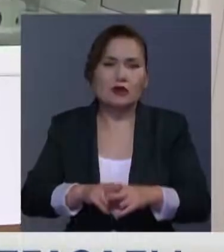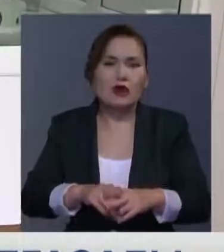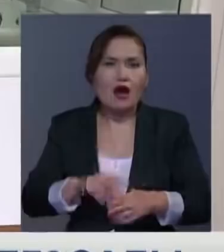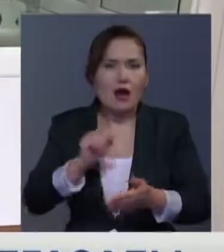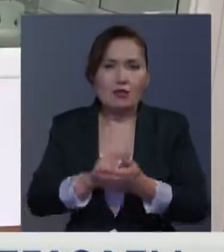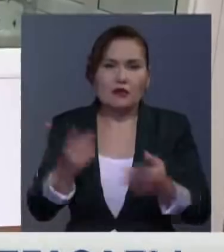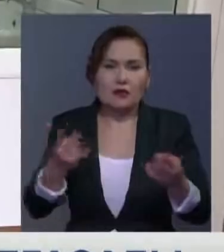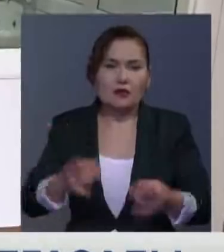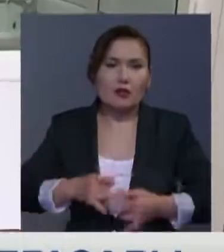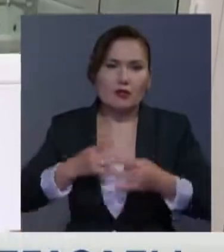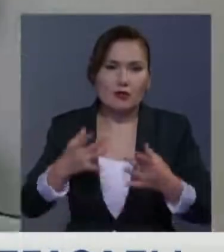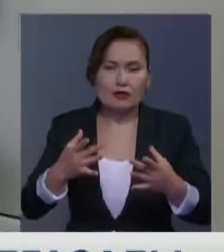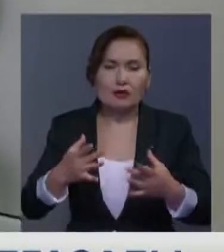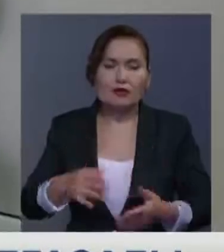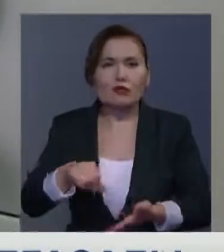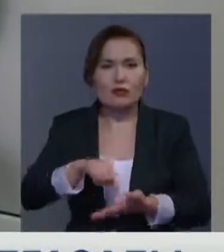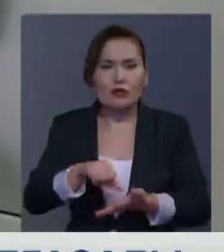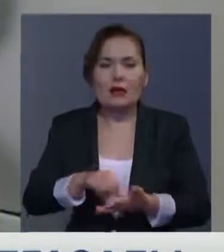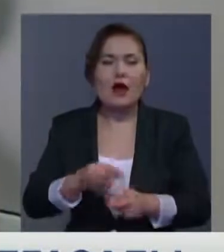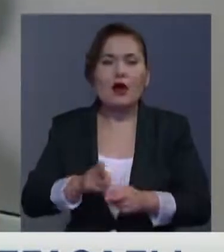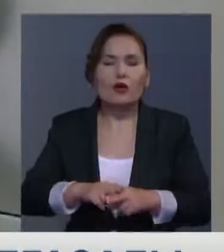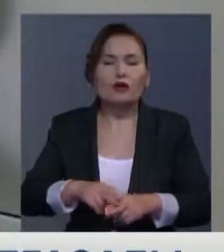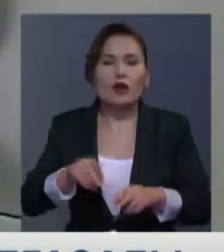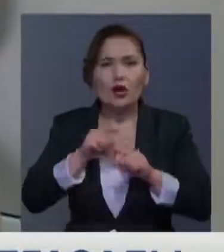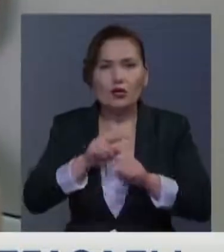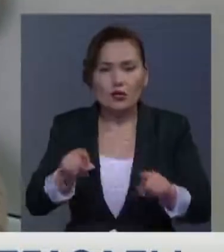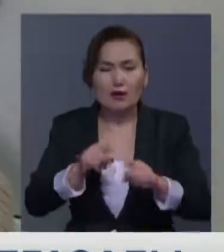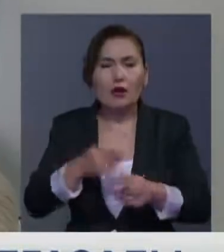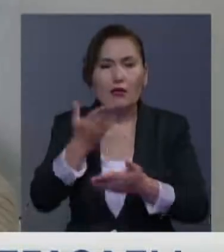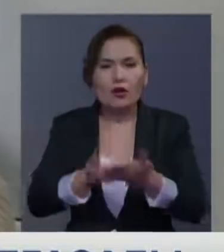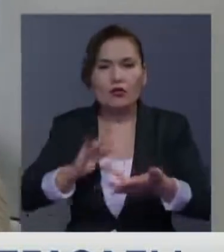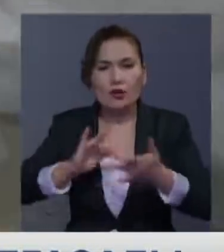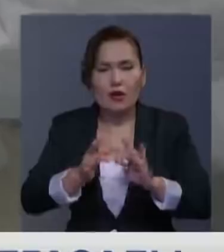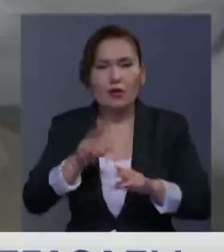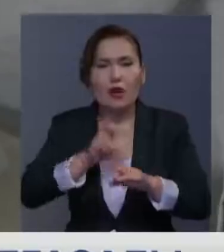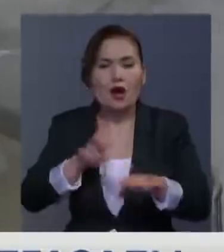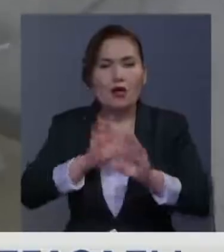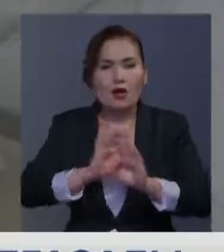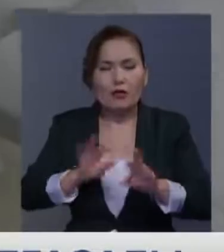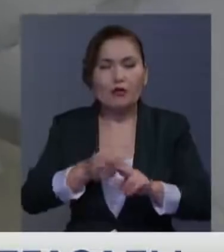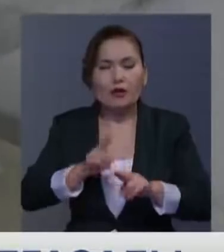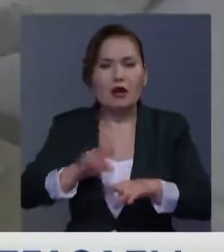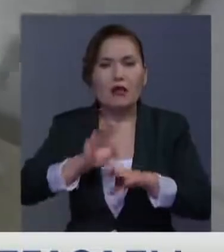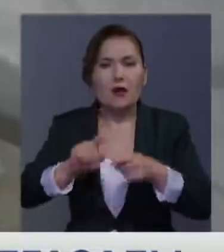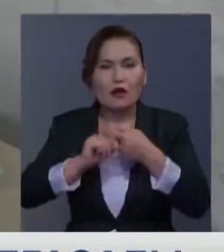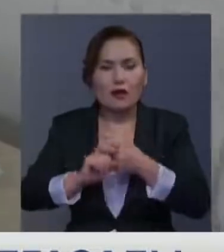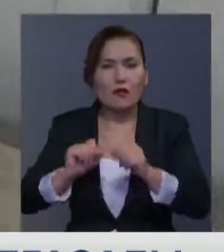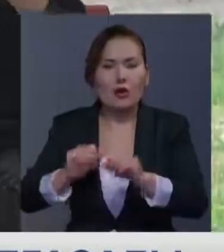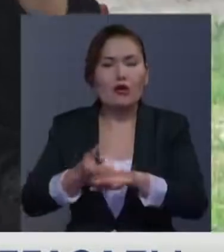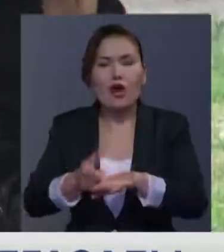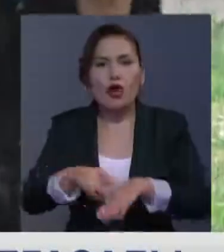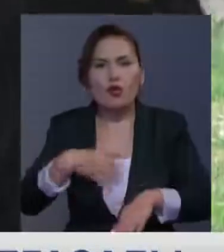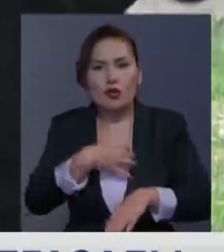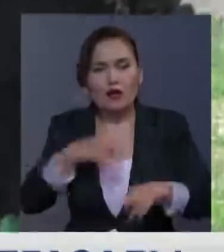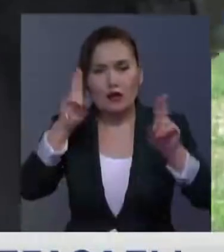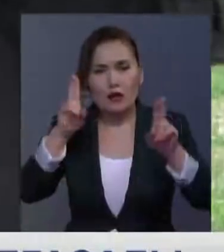Мобильдік бригада түсіндіру жұмыстарымен дайналысады, онлайн ақылы кеңес береді. Ең бастысы, карантиндік шаралардың маңызын